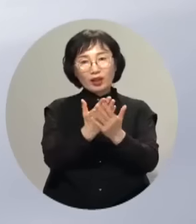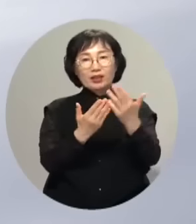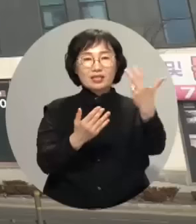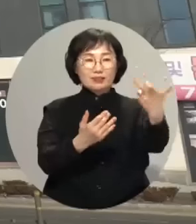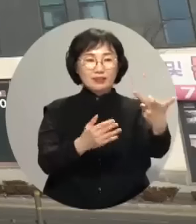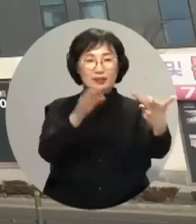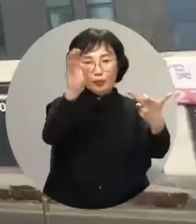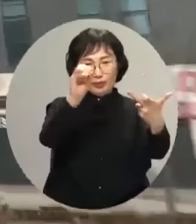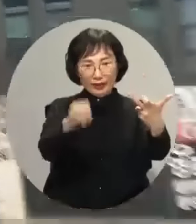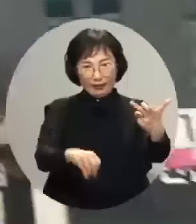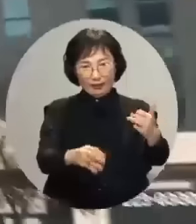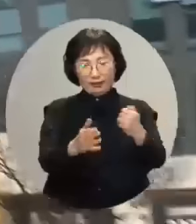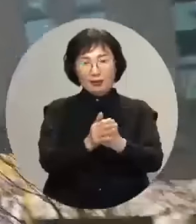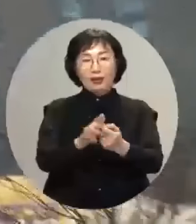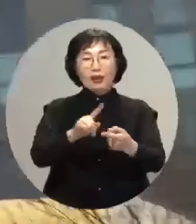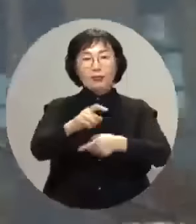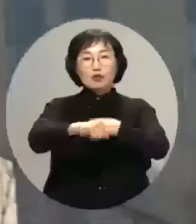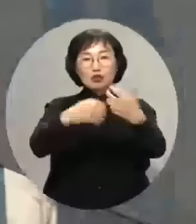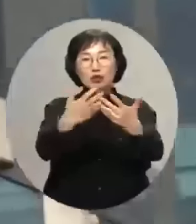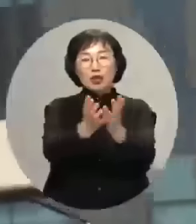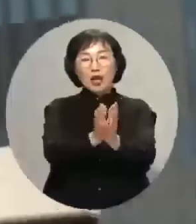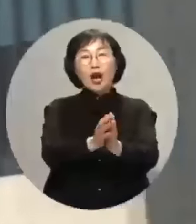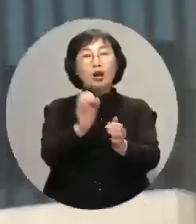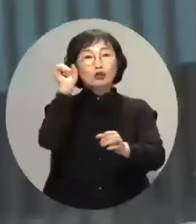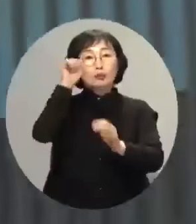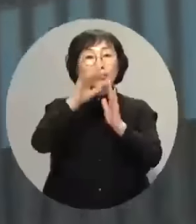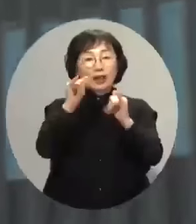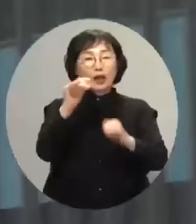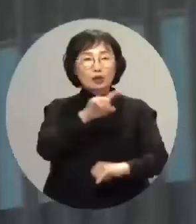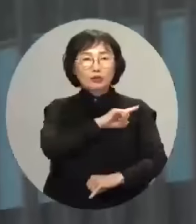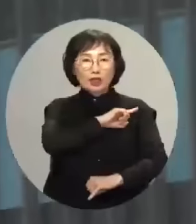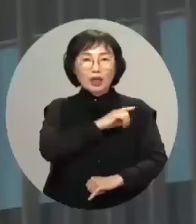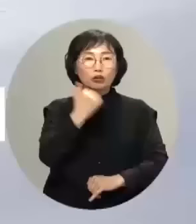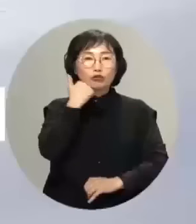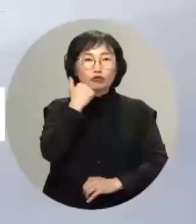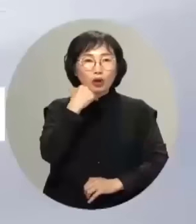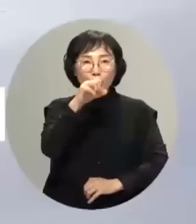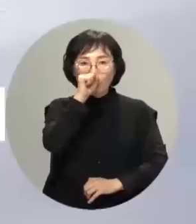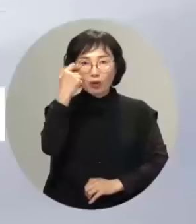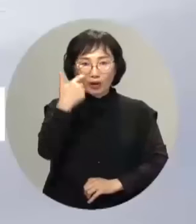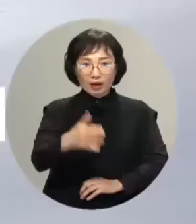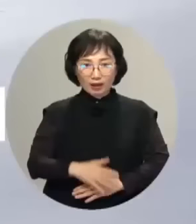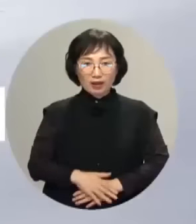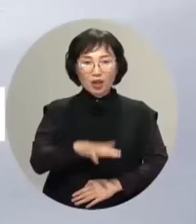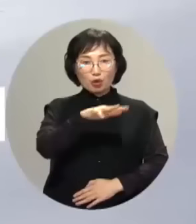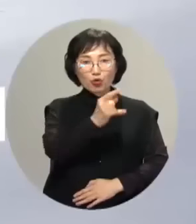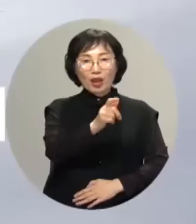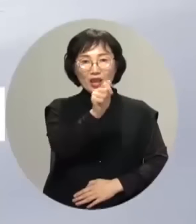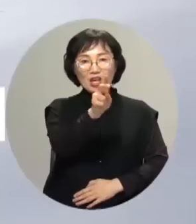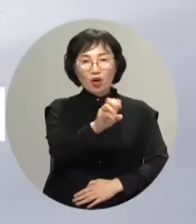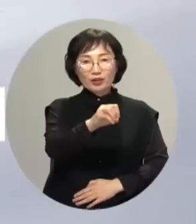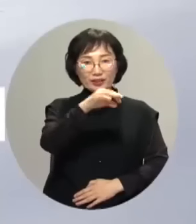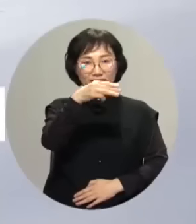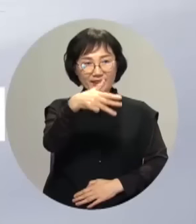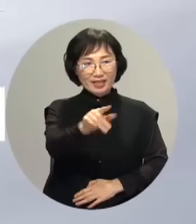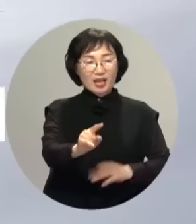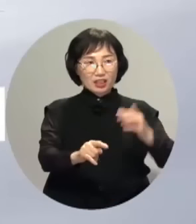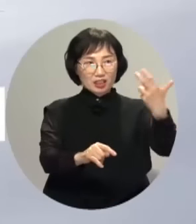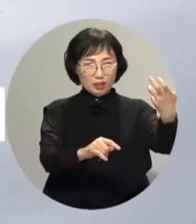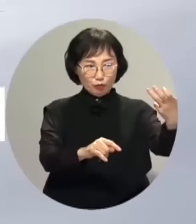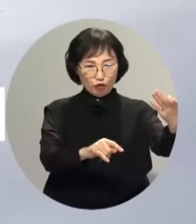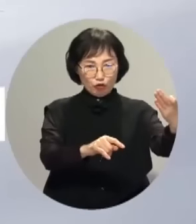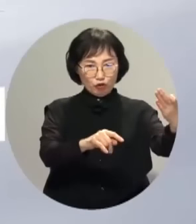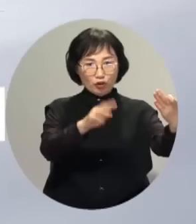였습니다 이번에는 민주당 후보로 누가 가장 나은지 물었습니다 최영제 19% 양경숙